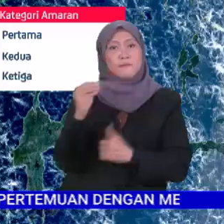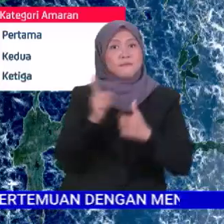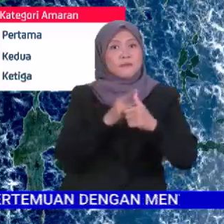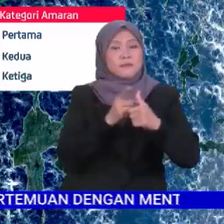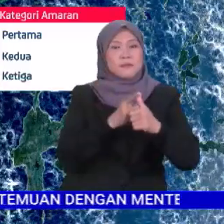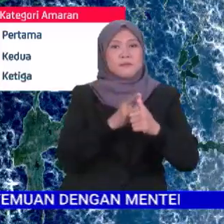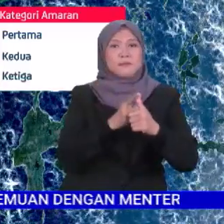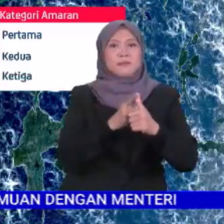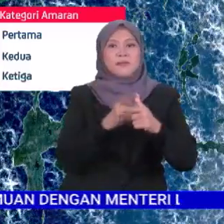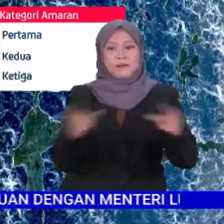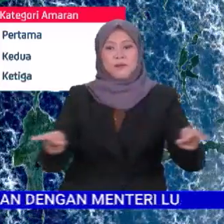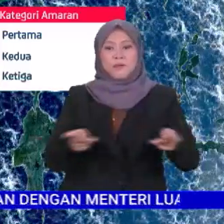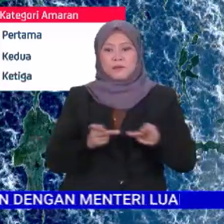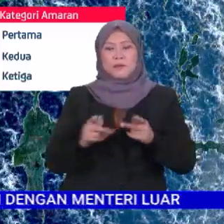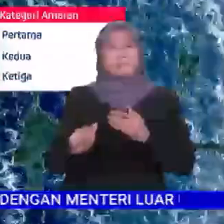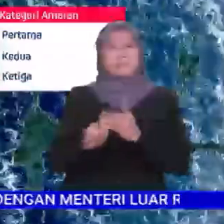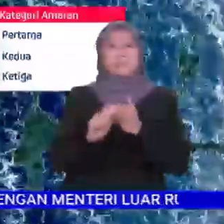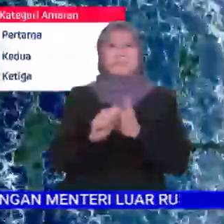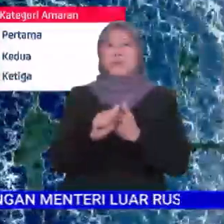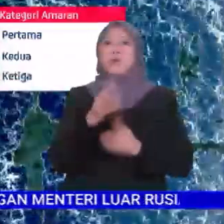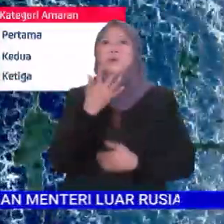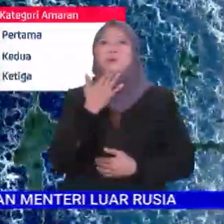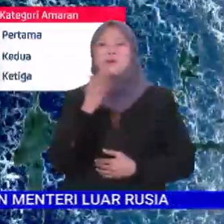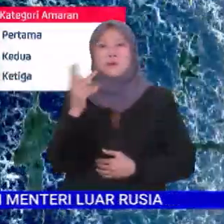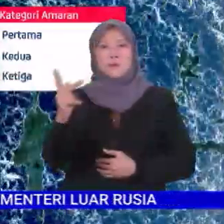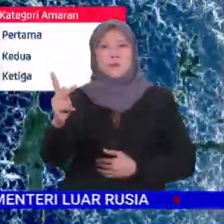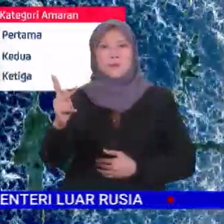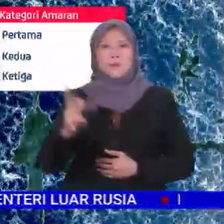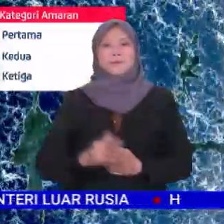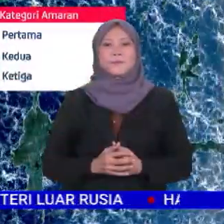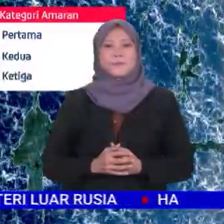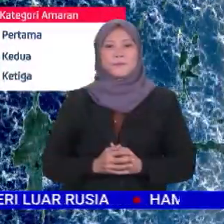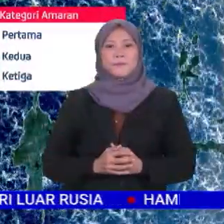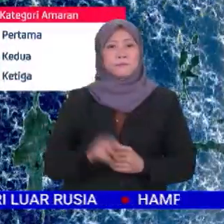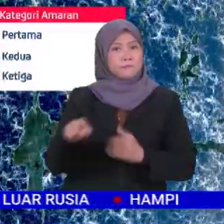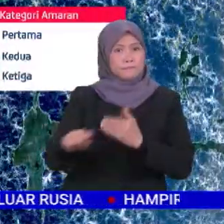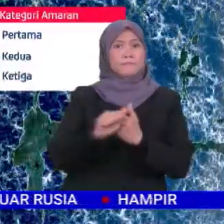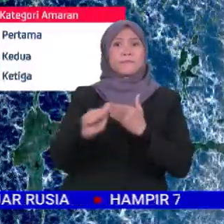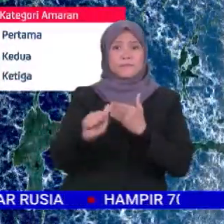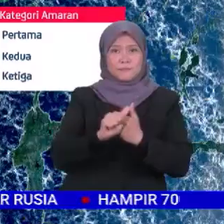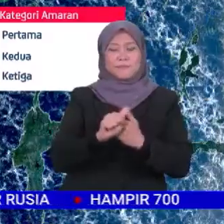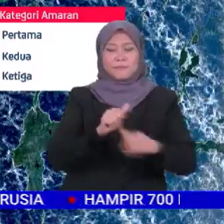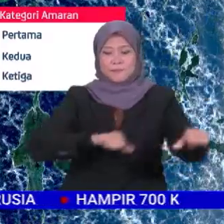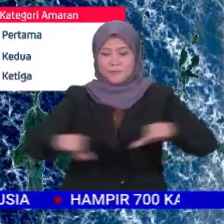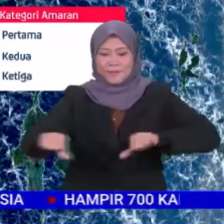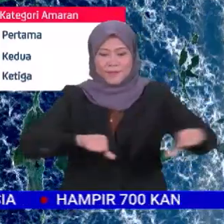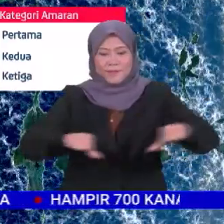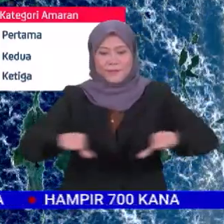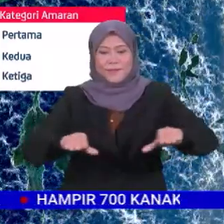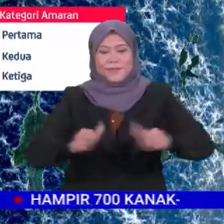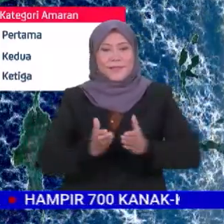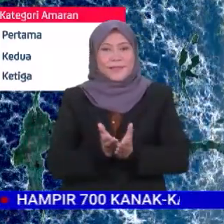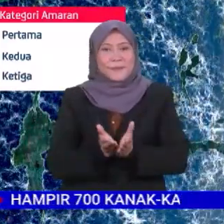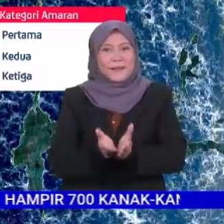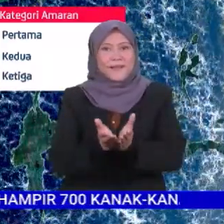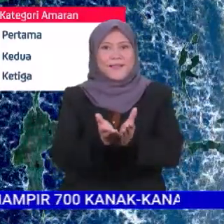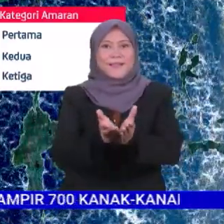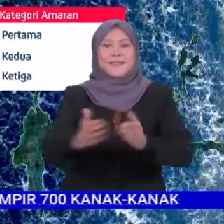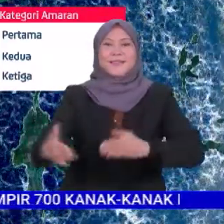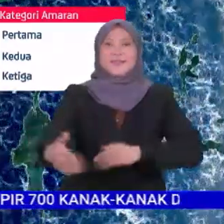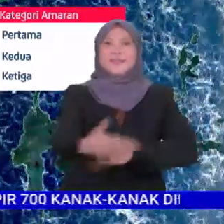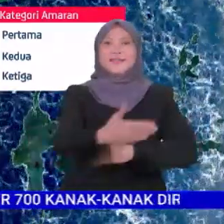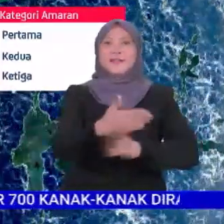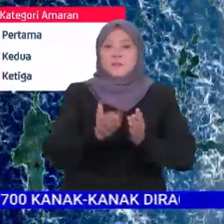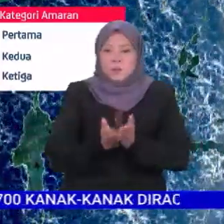pertama bagi kawasan perairan dan perkapalan yang berwarna kuning. Keadaan ini adalah berbahaya untuk sebarang aktiviti perkapalan,